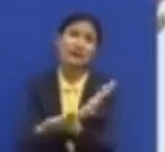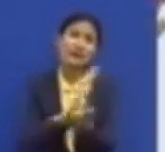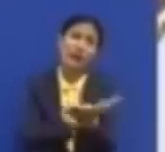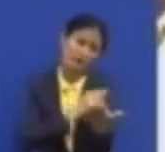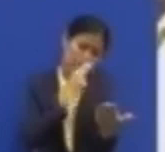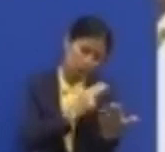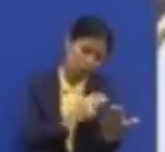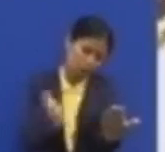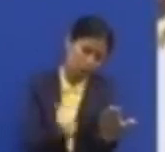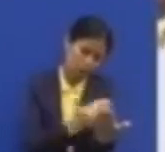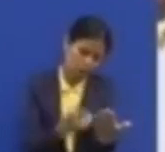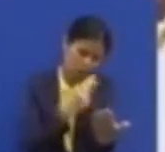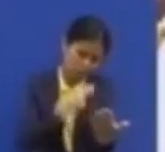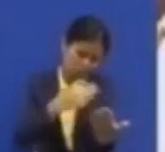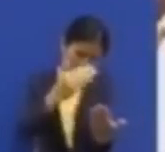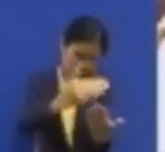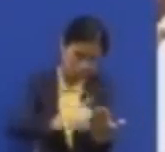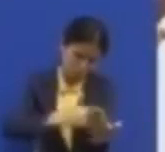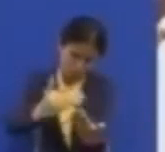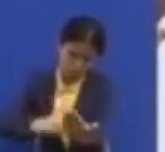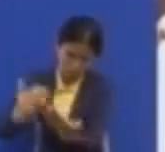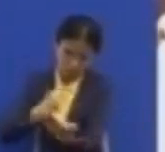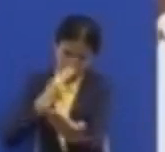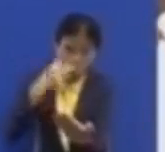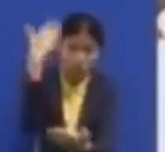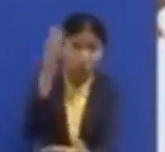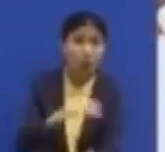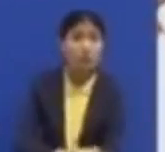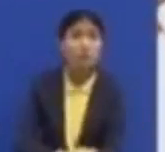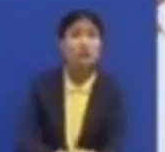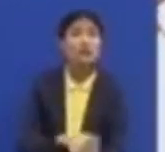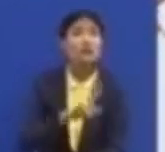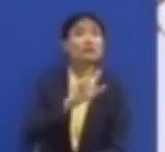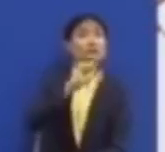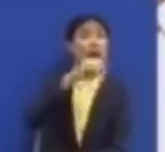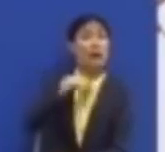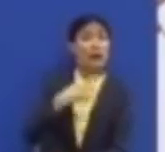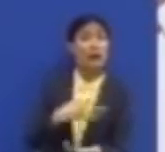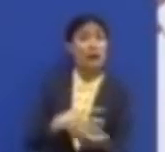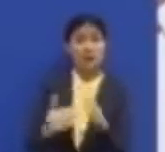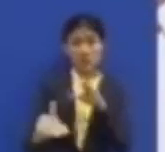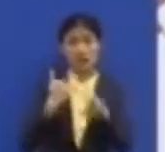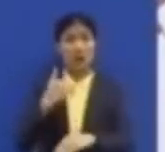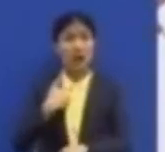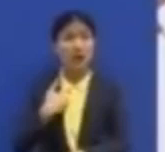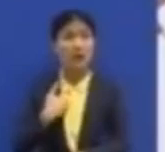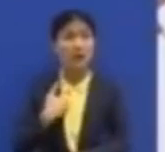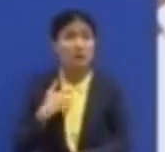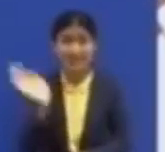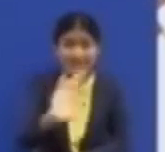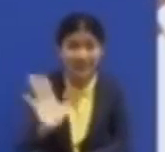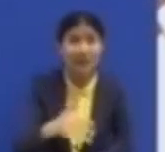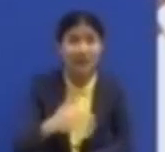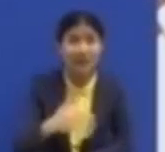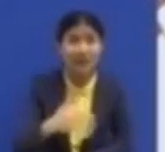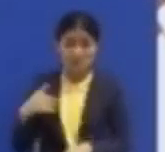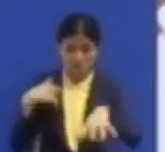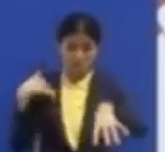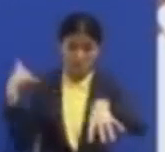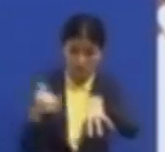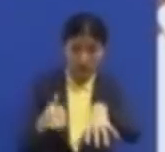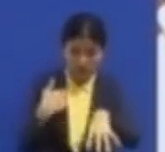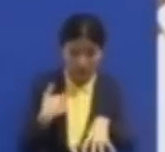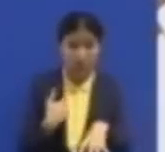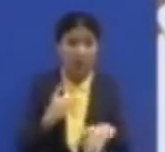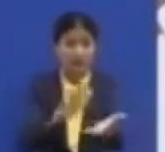ใช่ทางสภาส่งให้นะครับก่อนเข้าเดินเข้ามาก็เพิ่งได้รับวาระท่านประธานครับได้รับ